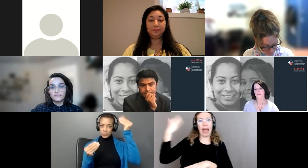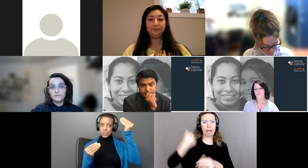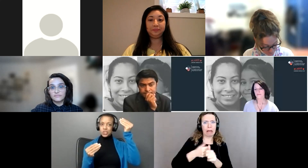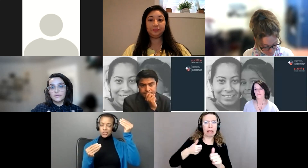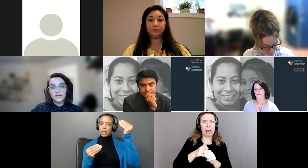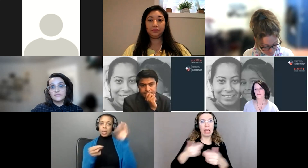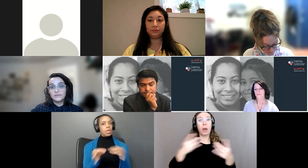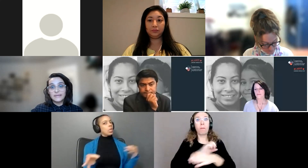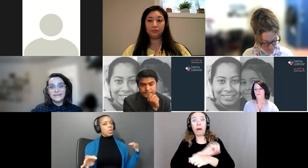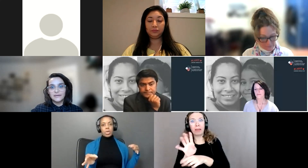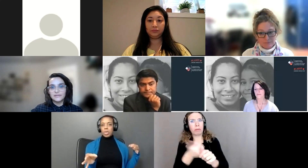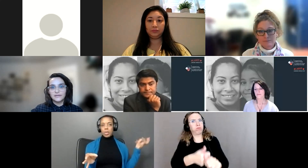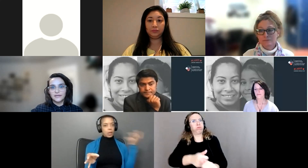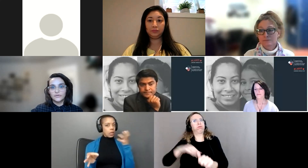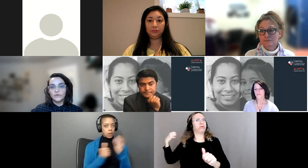les résidences.